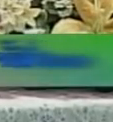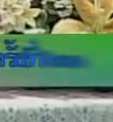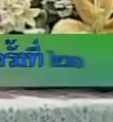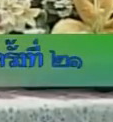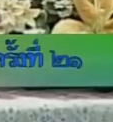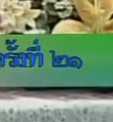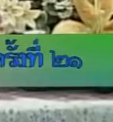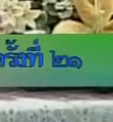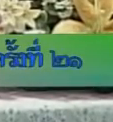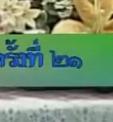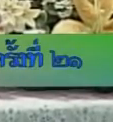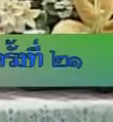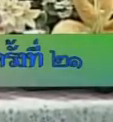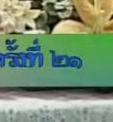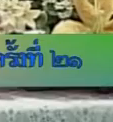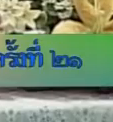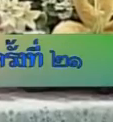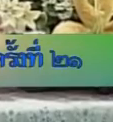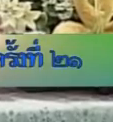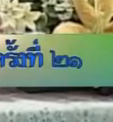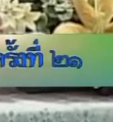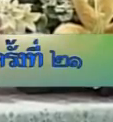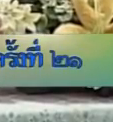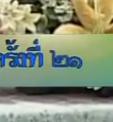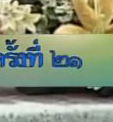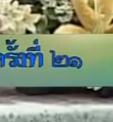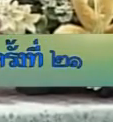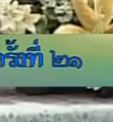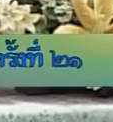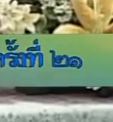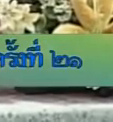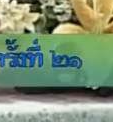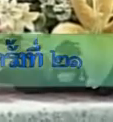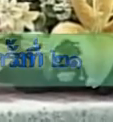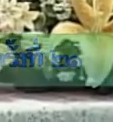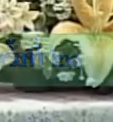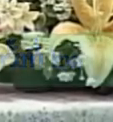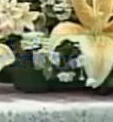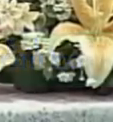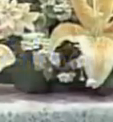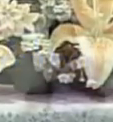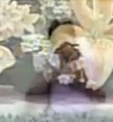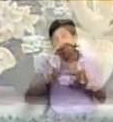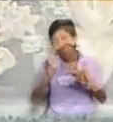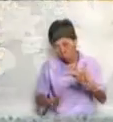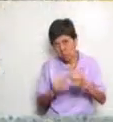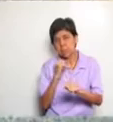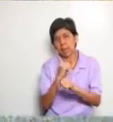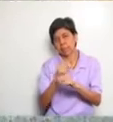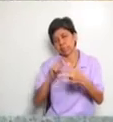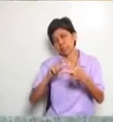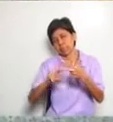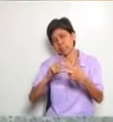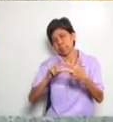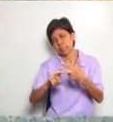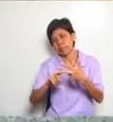นอกจาก 3 กลุ่มอึง กลม นี้ตกโรงกลมแล้กล่มไมได้หครับ น้ทั่วมาสองกุ่มหังมนุษ์คุมได้ ถ้า